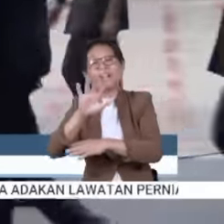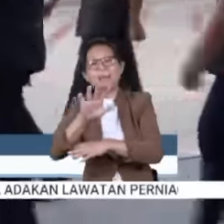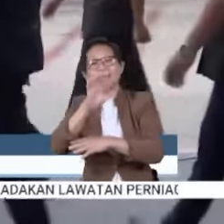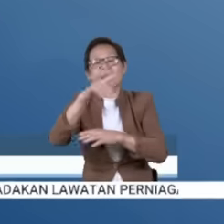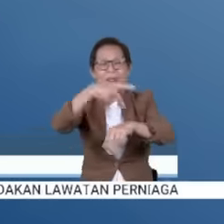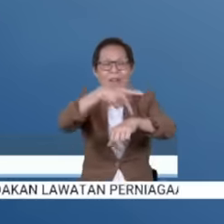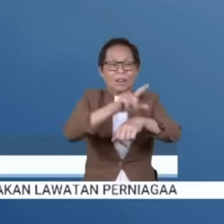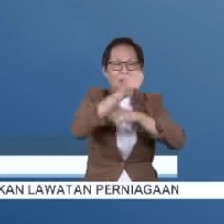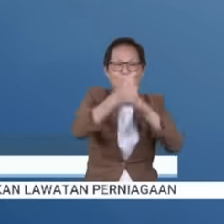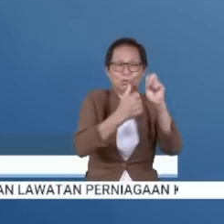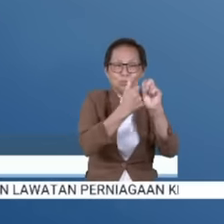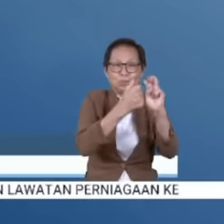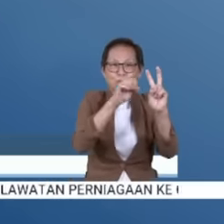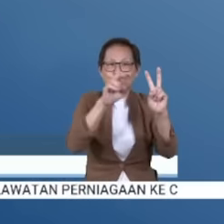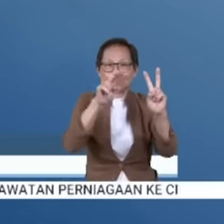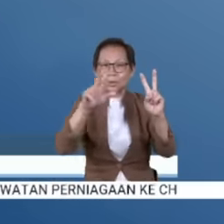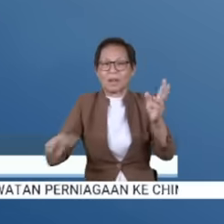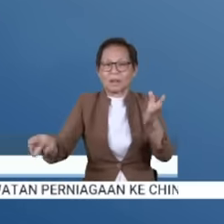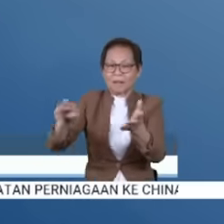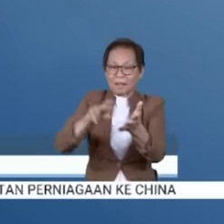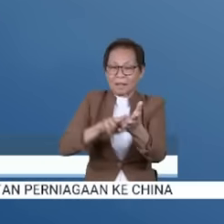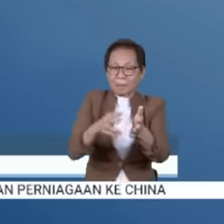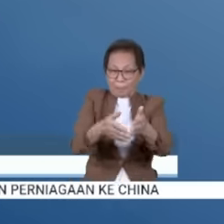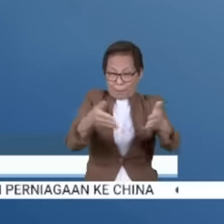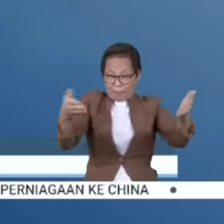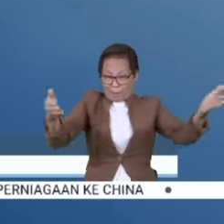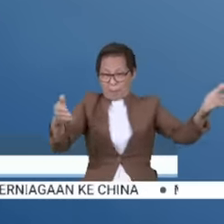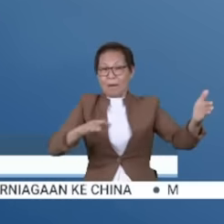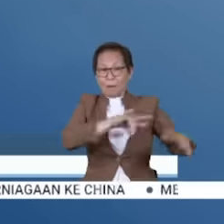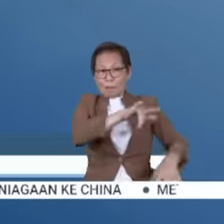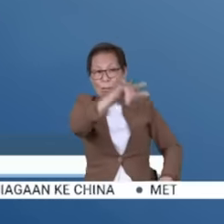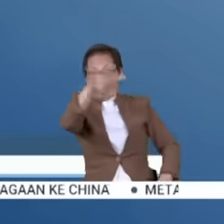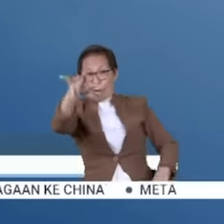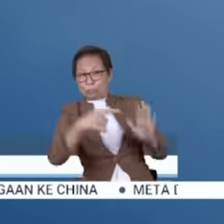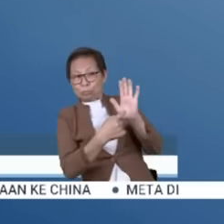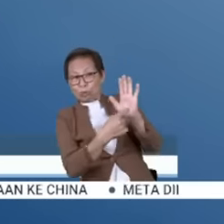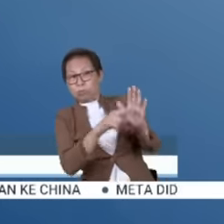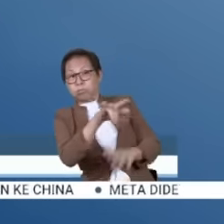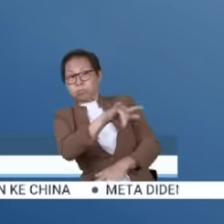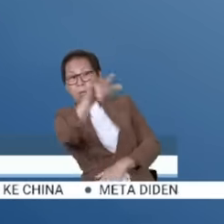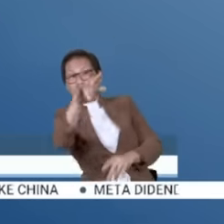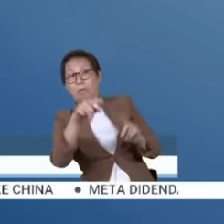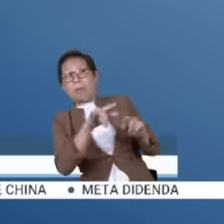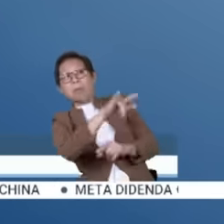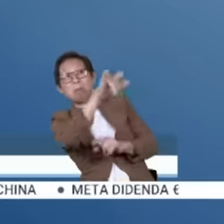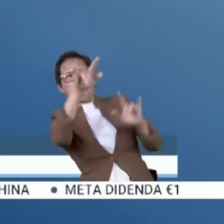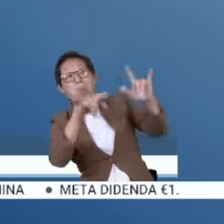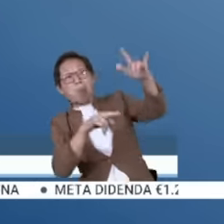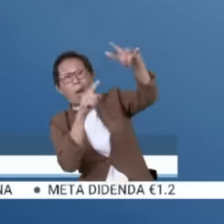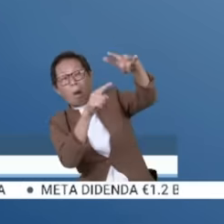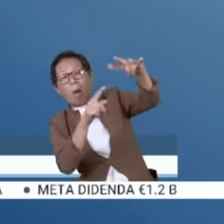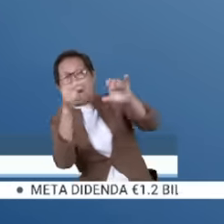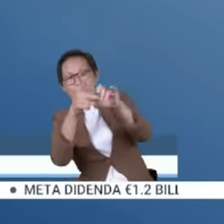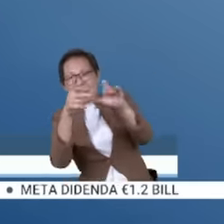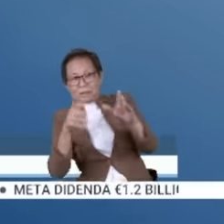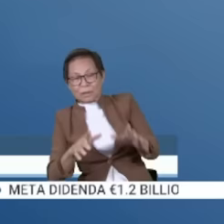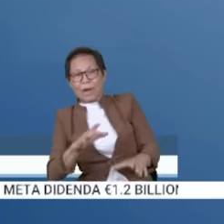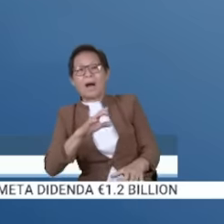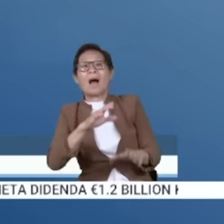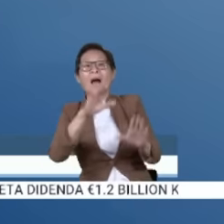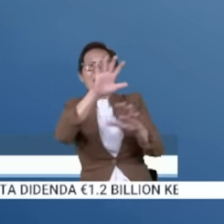523 menurut kenyataan media tersebut pesawat berkenaan yang merupakan salah satu peserta 5